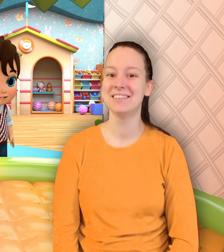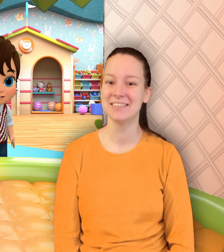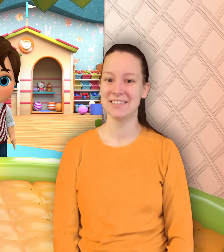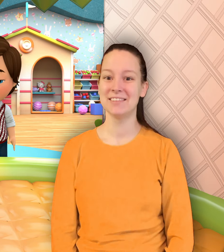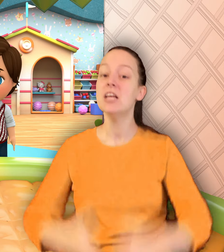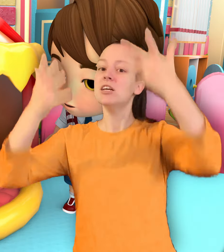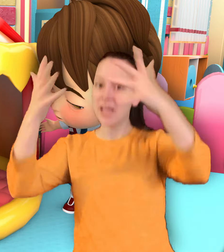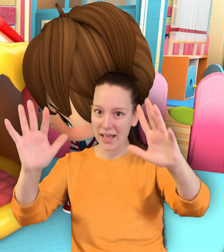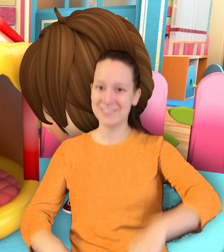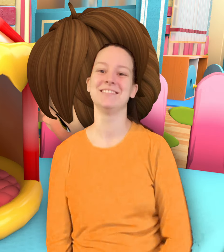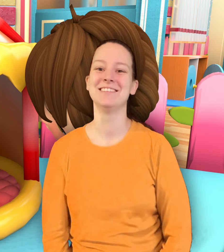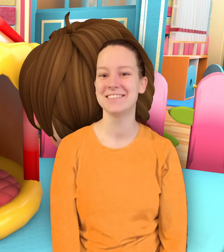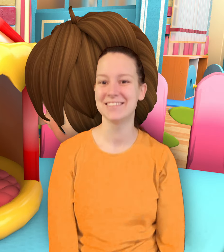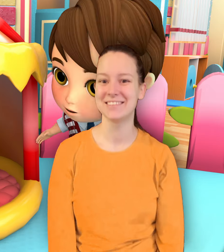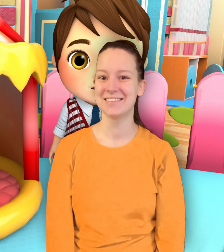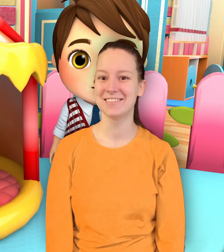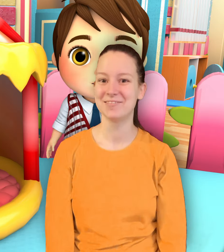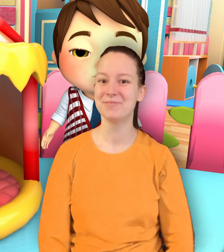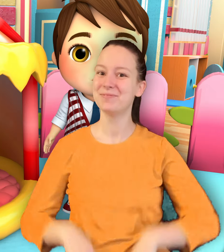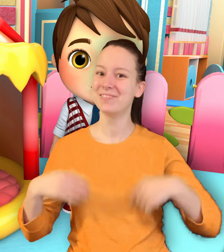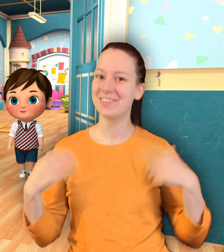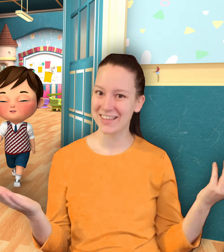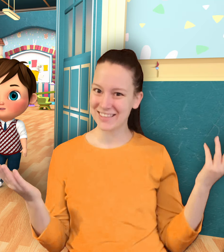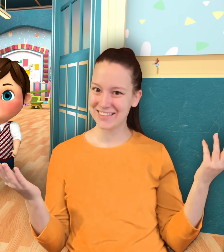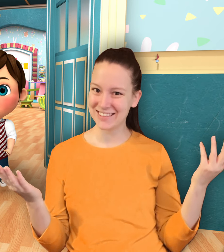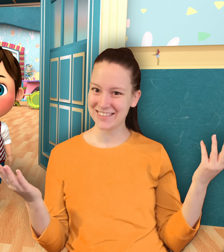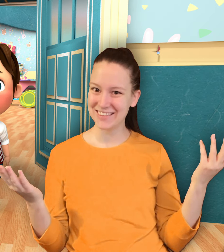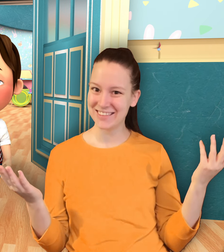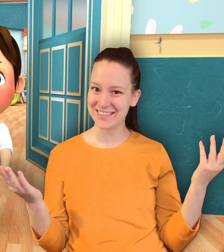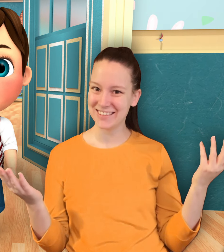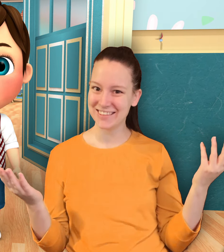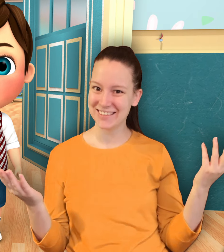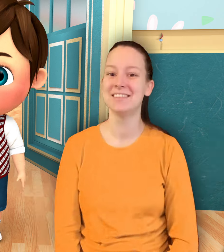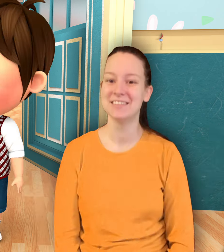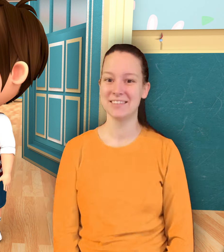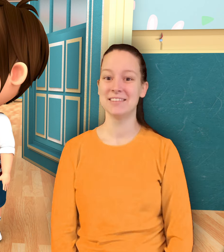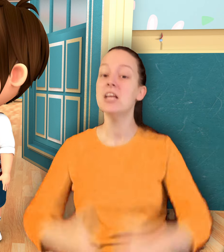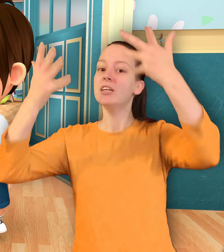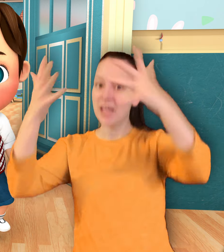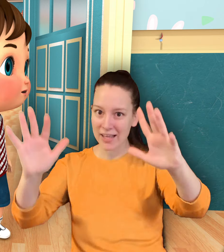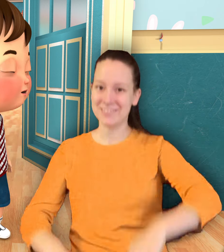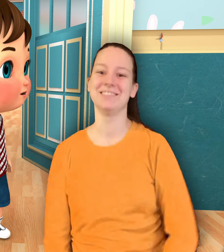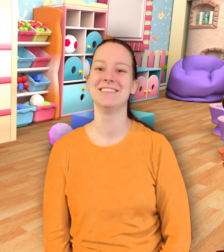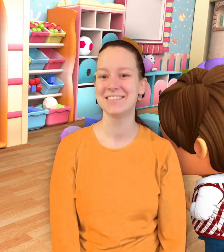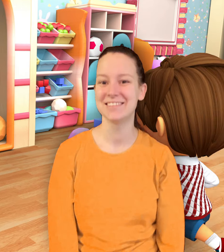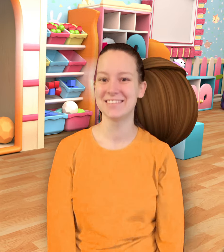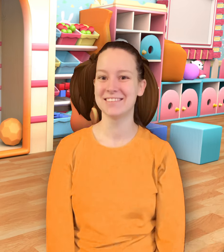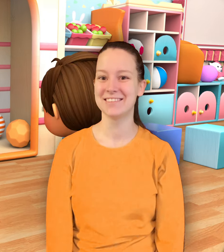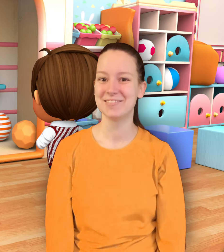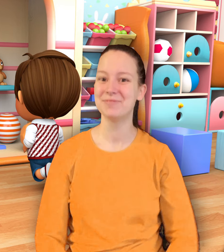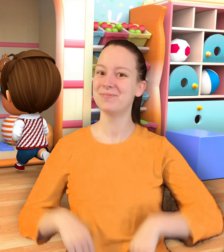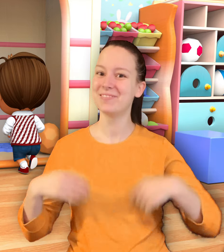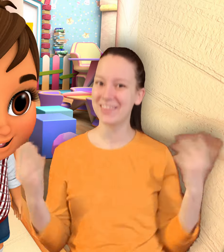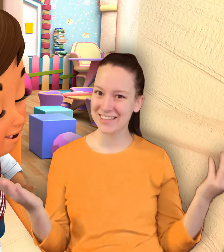終わり嬉しい楽しい驚終わり